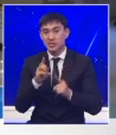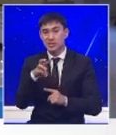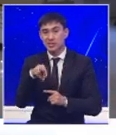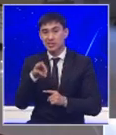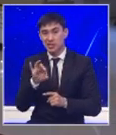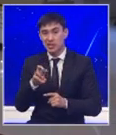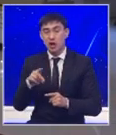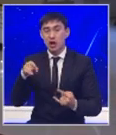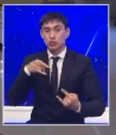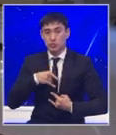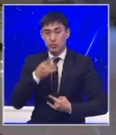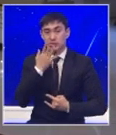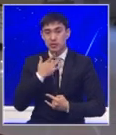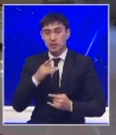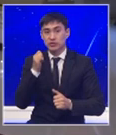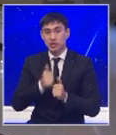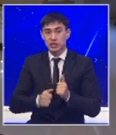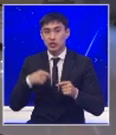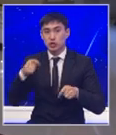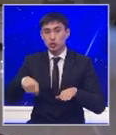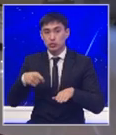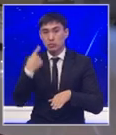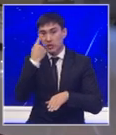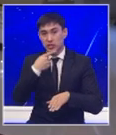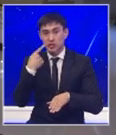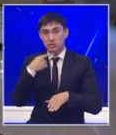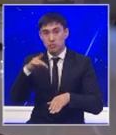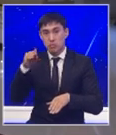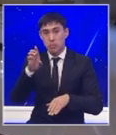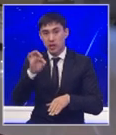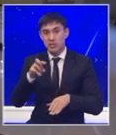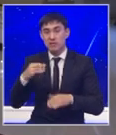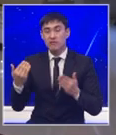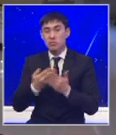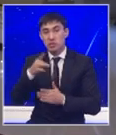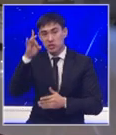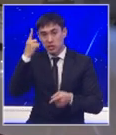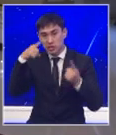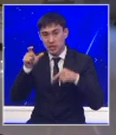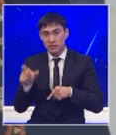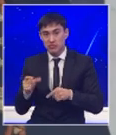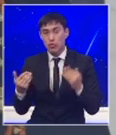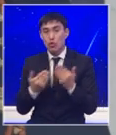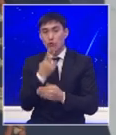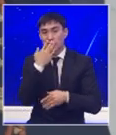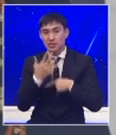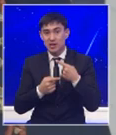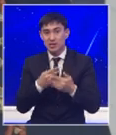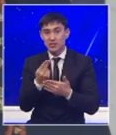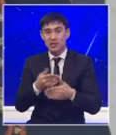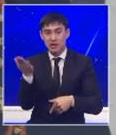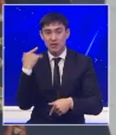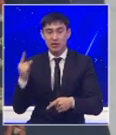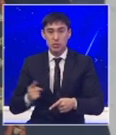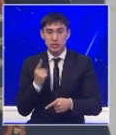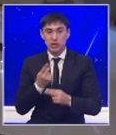национальные костюмы они все чаще создаются и шьются под личным брендом современных дизайнеров в их работах встречается много национальных деталей древних